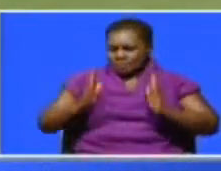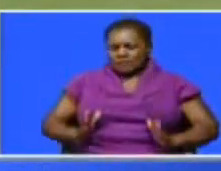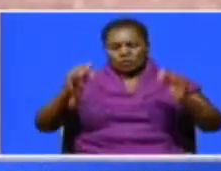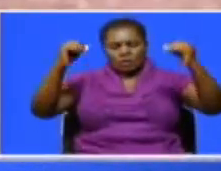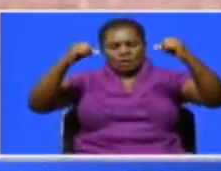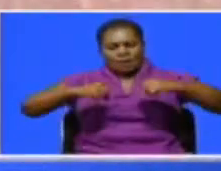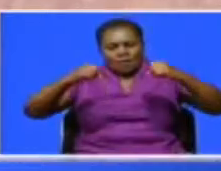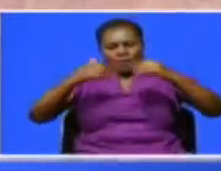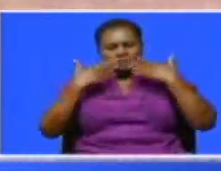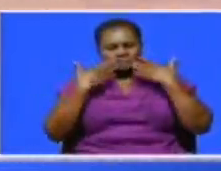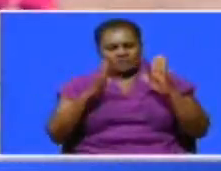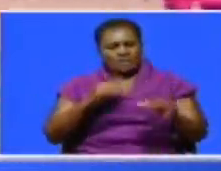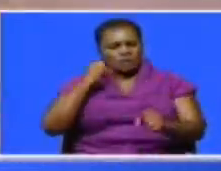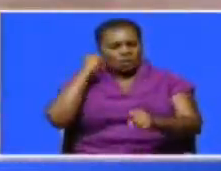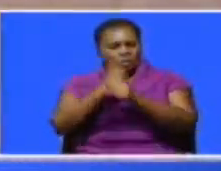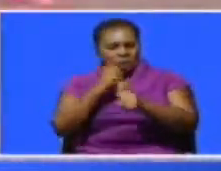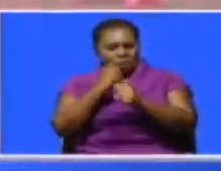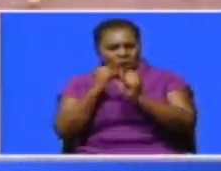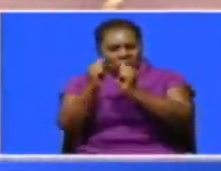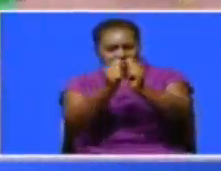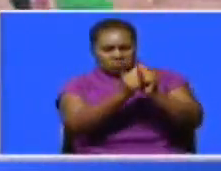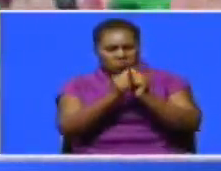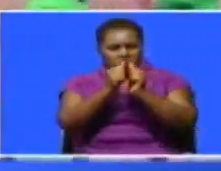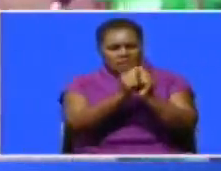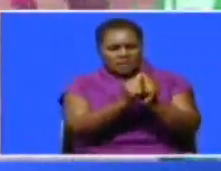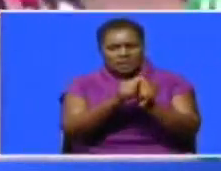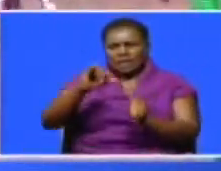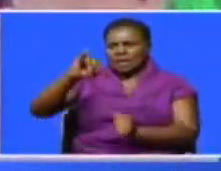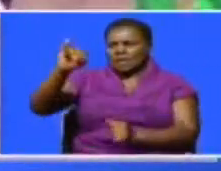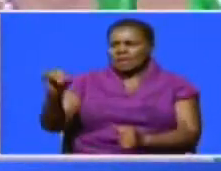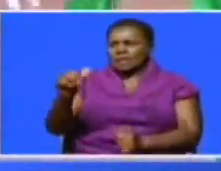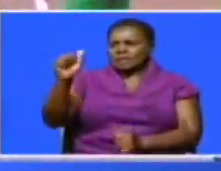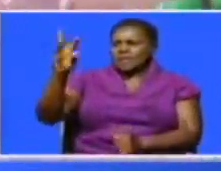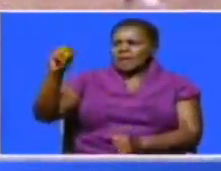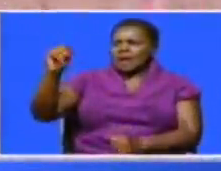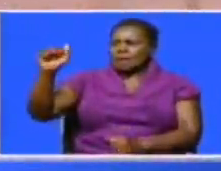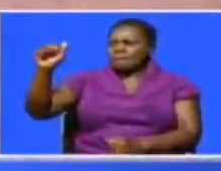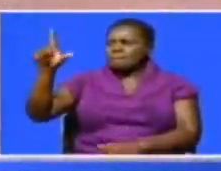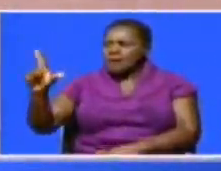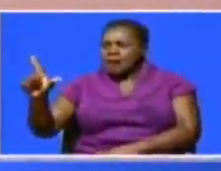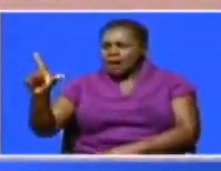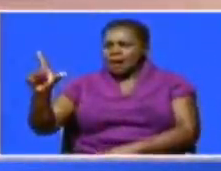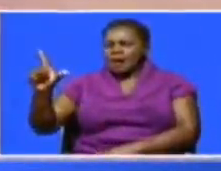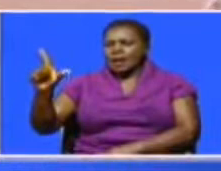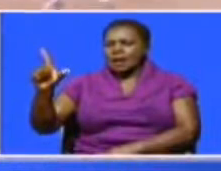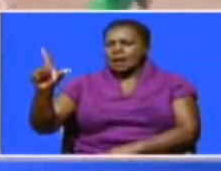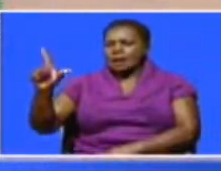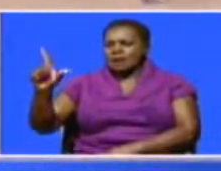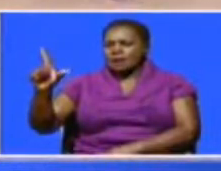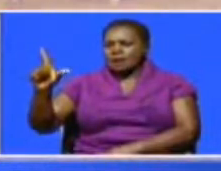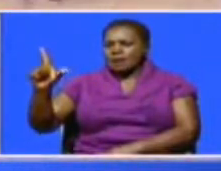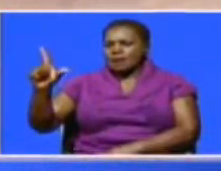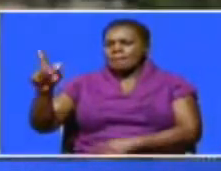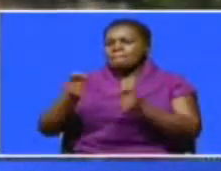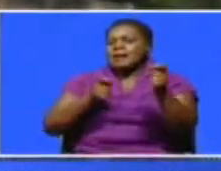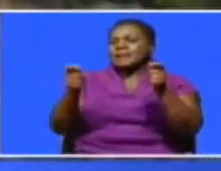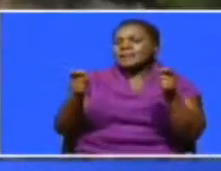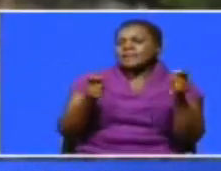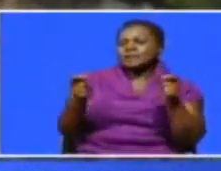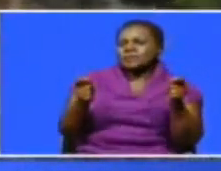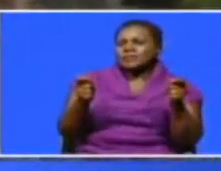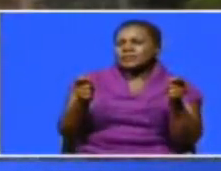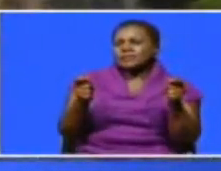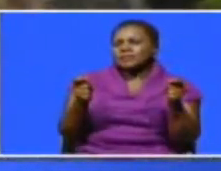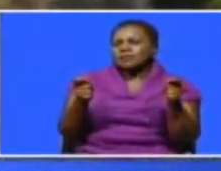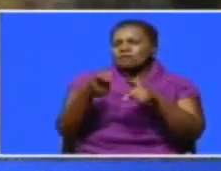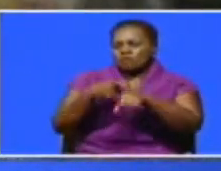tumekubaliana naye na atakuwa anafanya kazi na yeye, anaitwa Jamal. Atotos Sports Football Management from